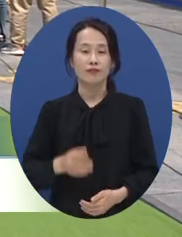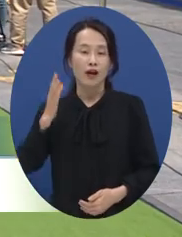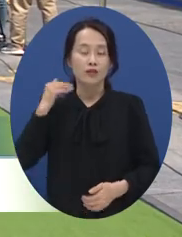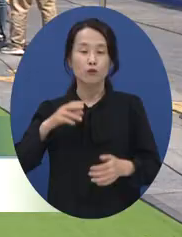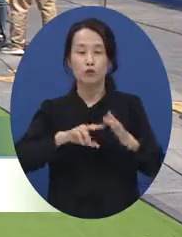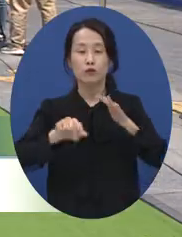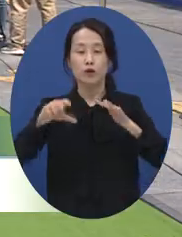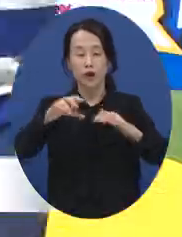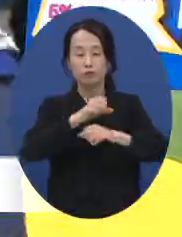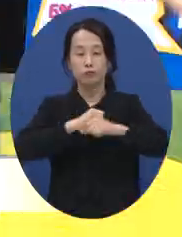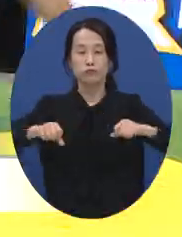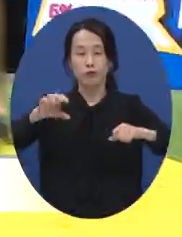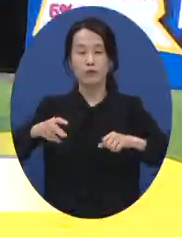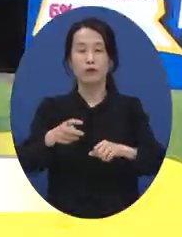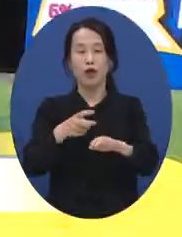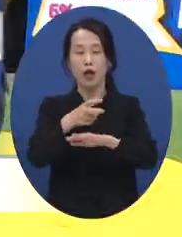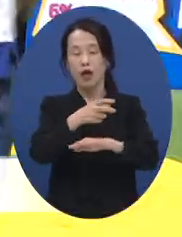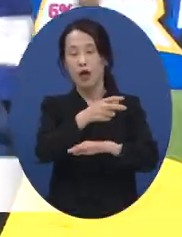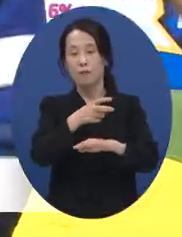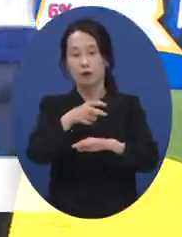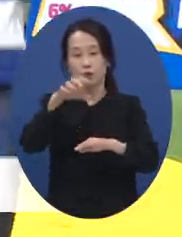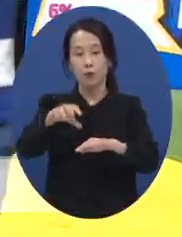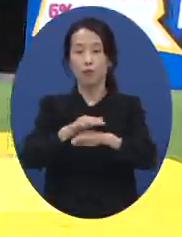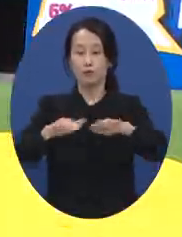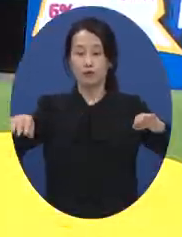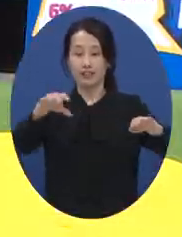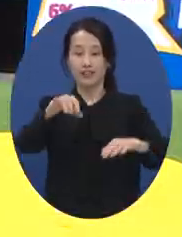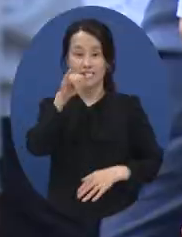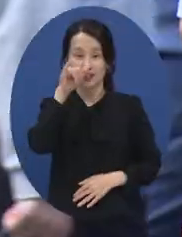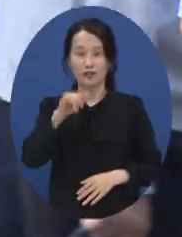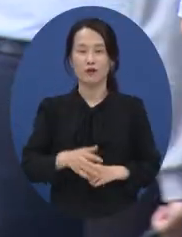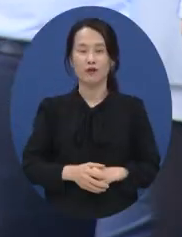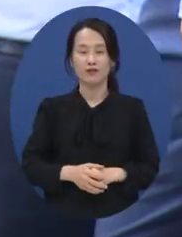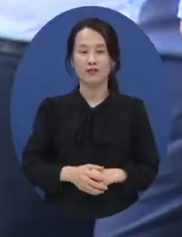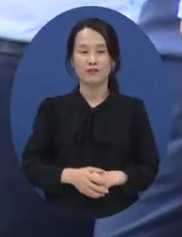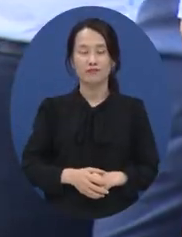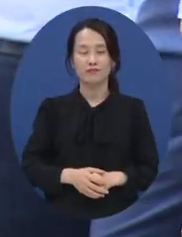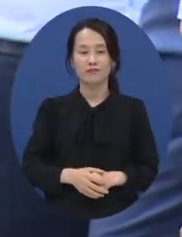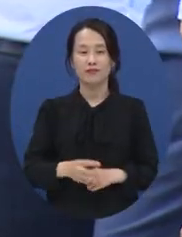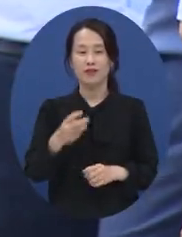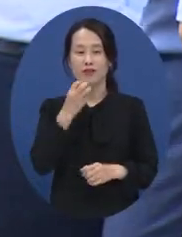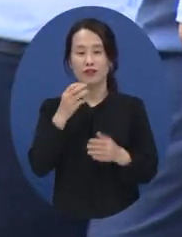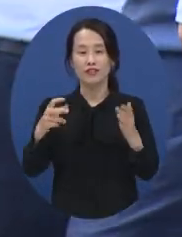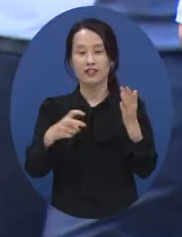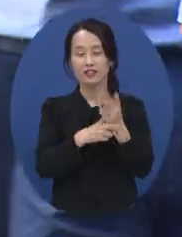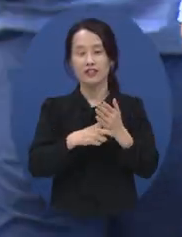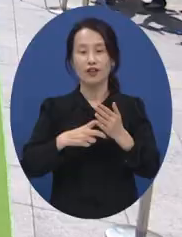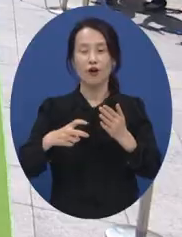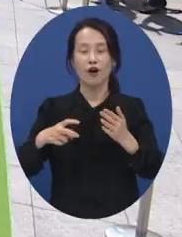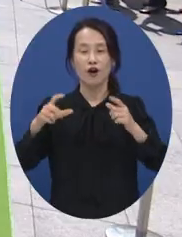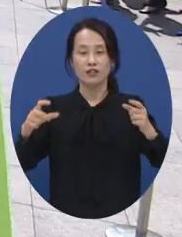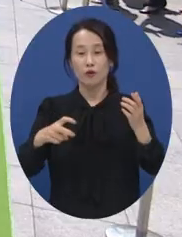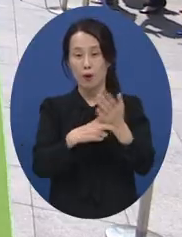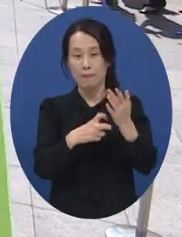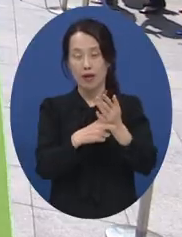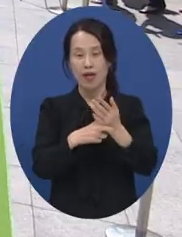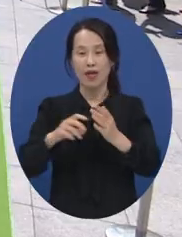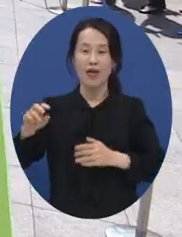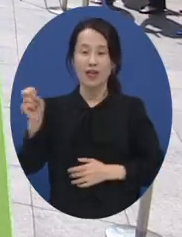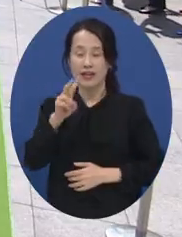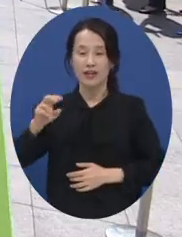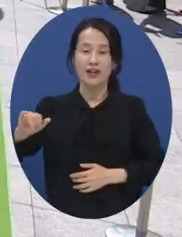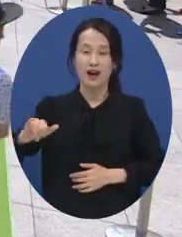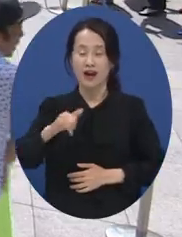의정부역 앞 광장에 대형 버스로 만든 무대가 차려졌습니다. 일명 경기 지역화폐 게릴라 데이트 트럭. 발랄한